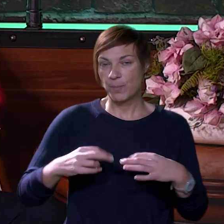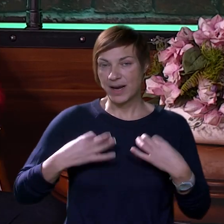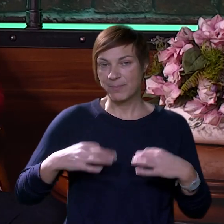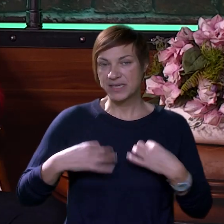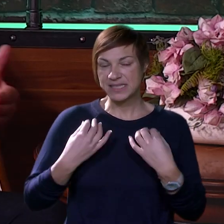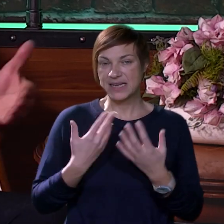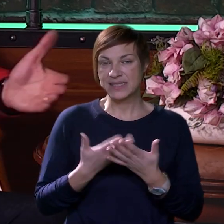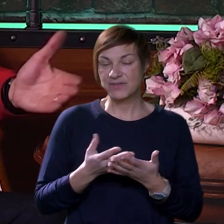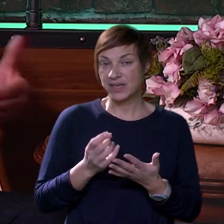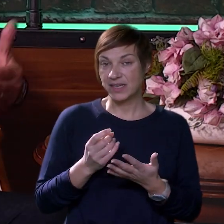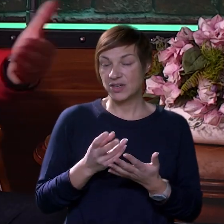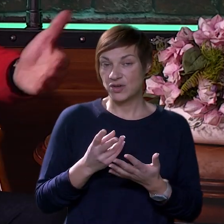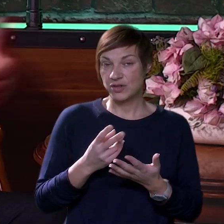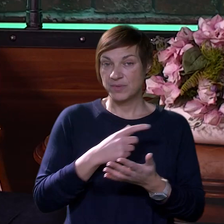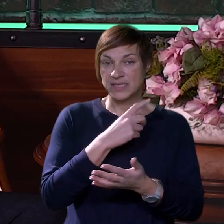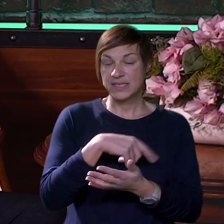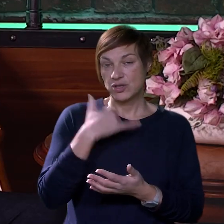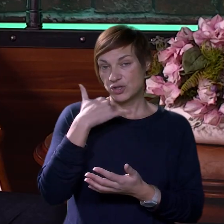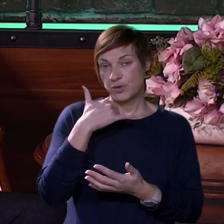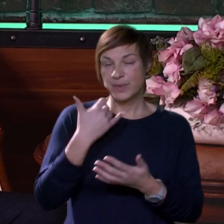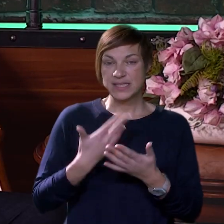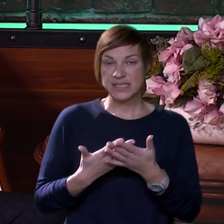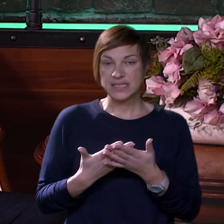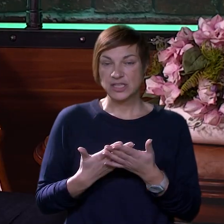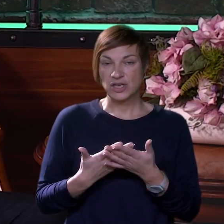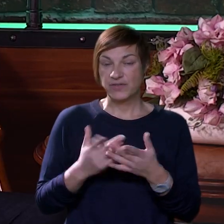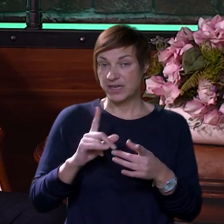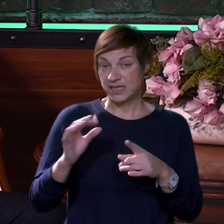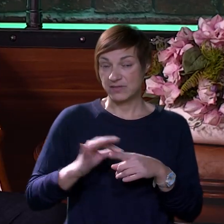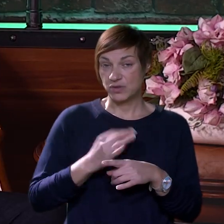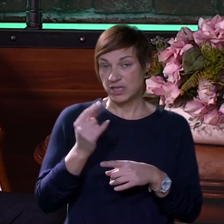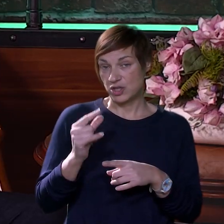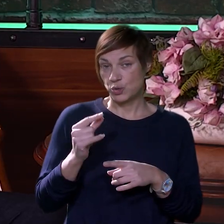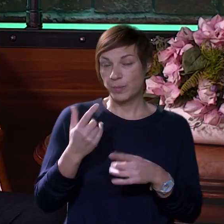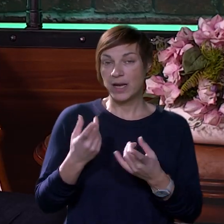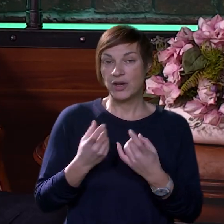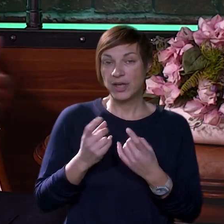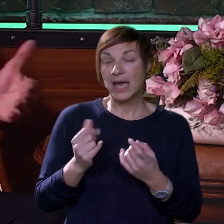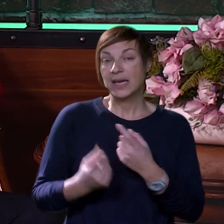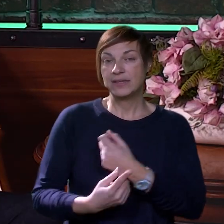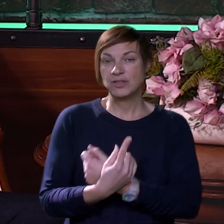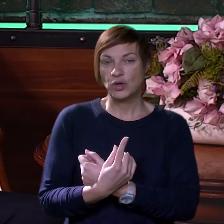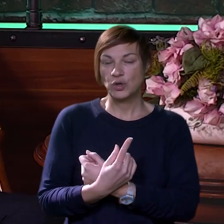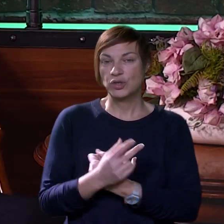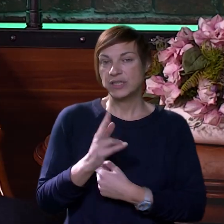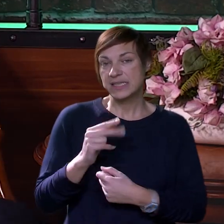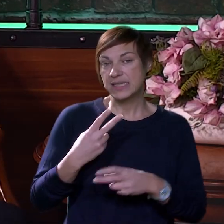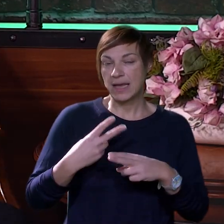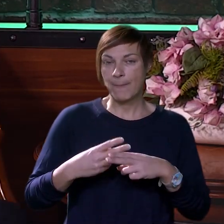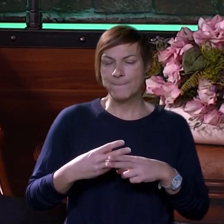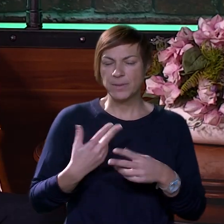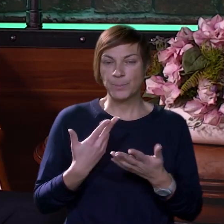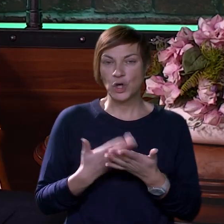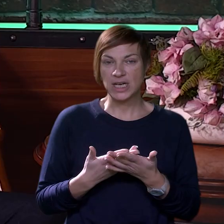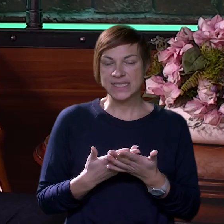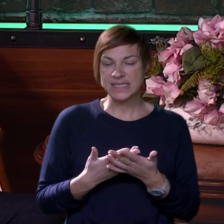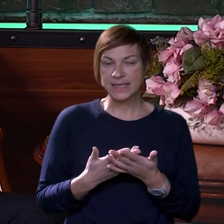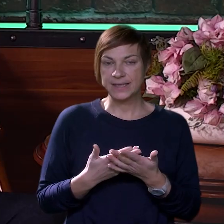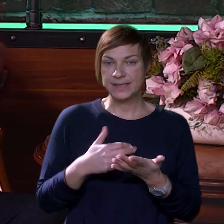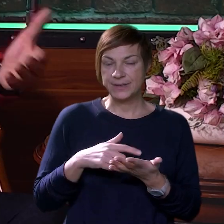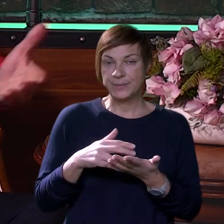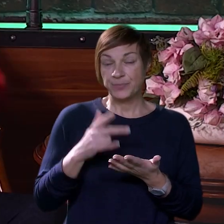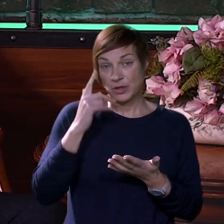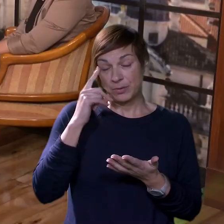problema zdravstvenih, odmah se ta osoba zove. Na svu sreću malo ih je takvih, ali dogodi se da ima neka bolest, i onda